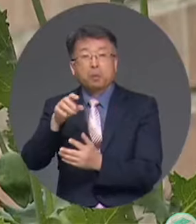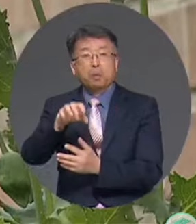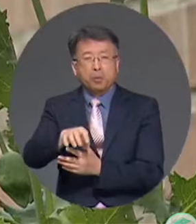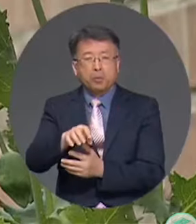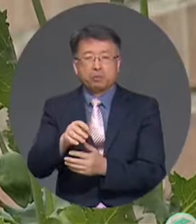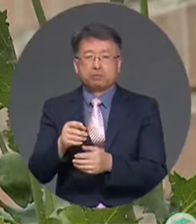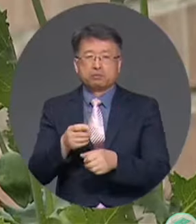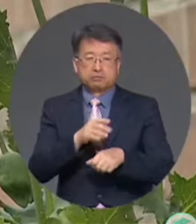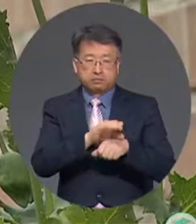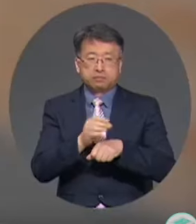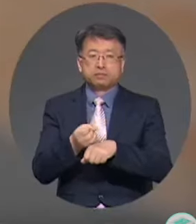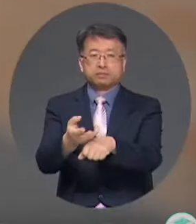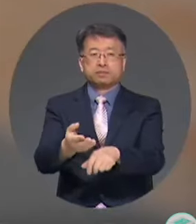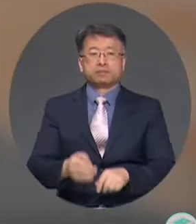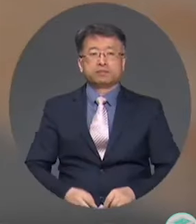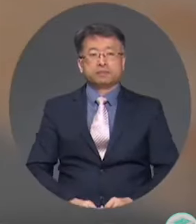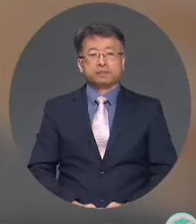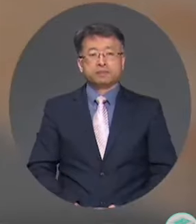다녀왔습니다.